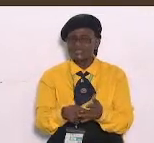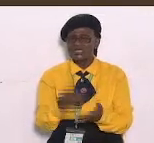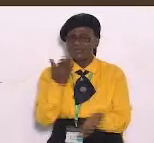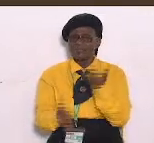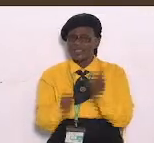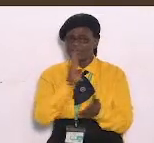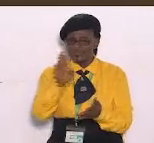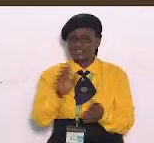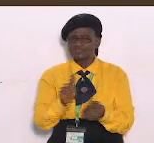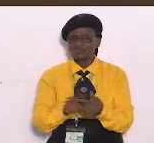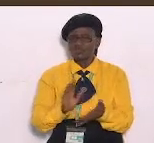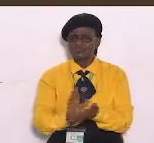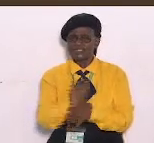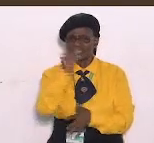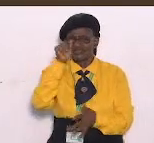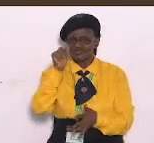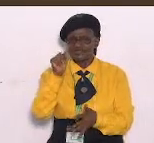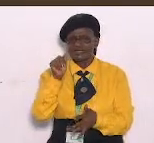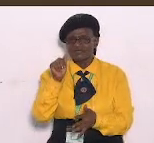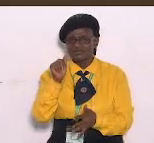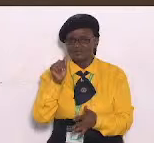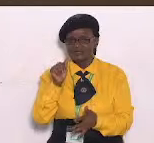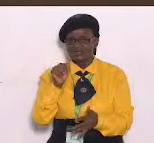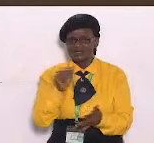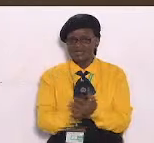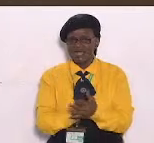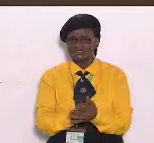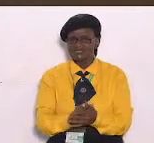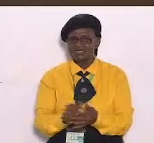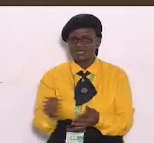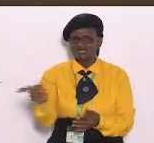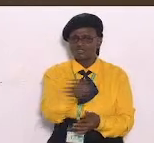dit comme difficile C